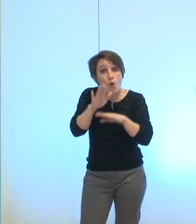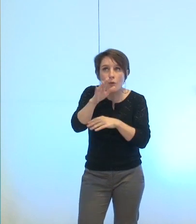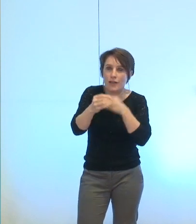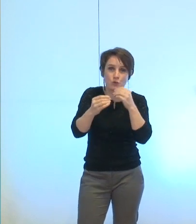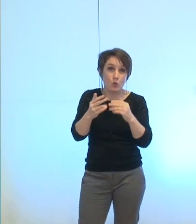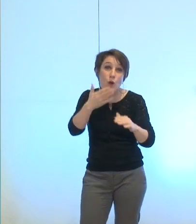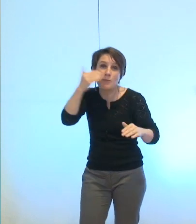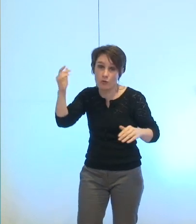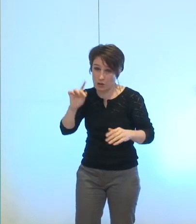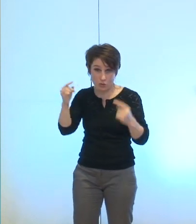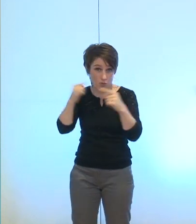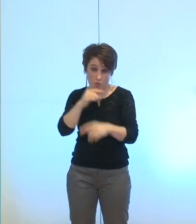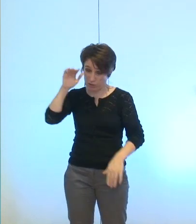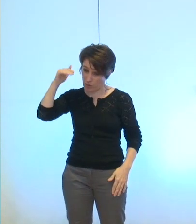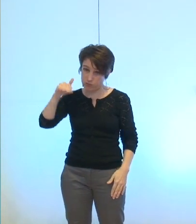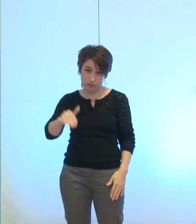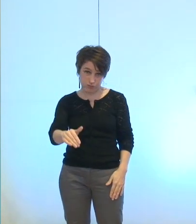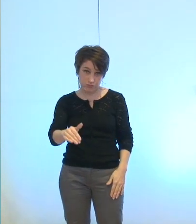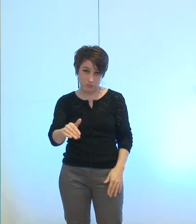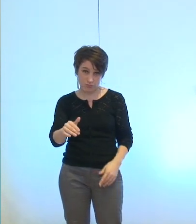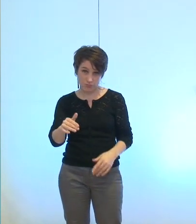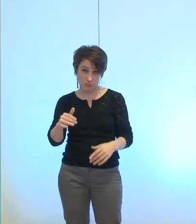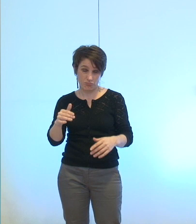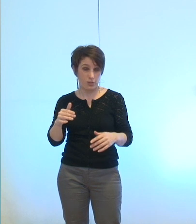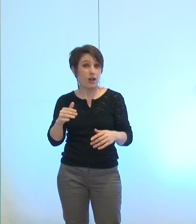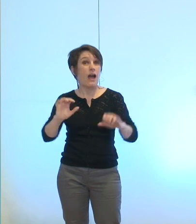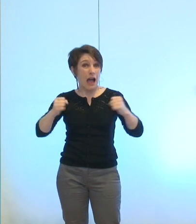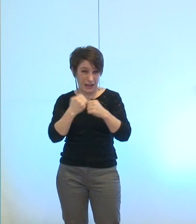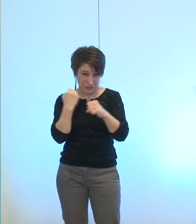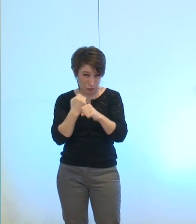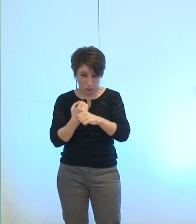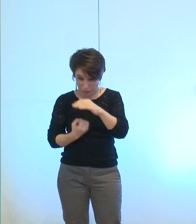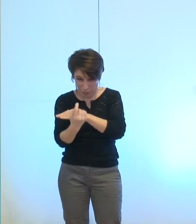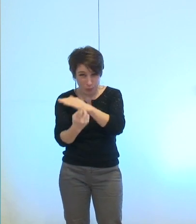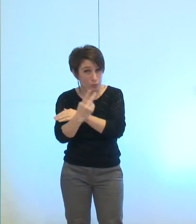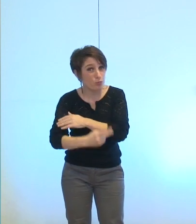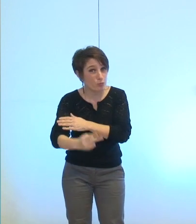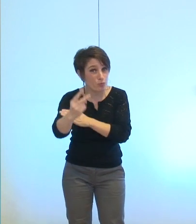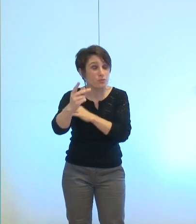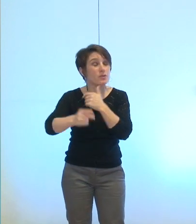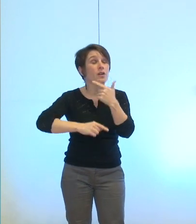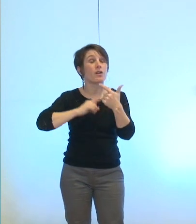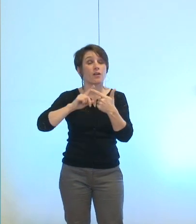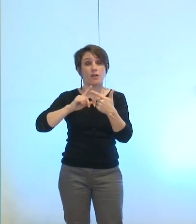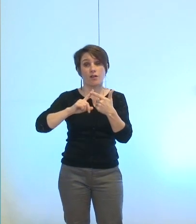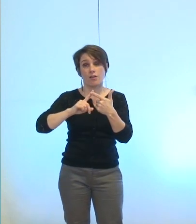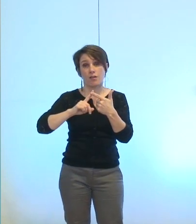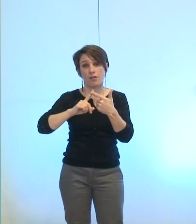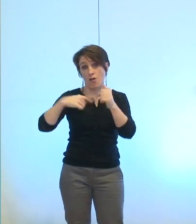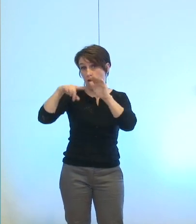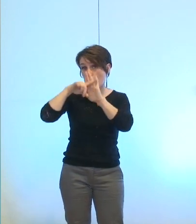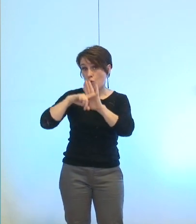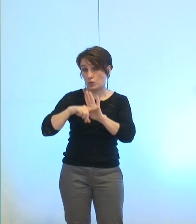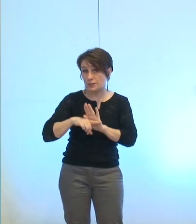d'une dégradation une augmentation des accidents de travail sans parler bien évidemment des conditions dans